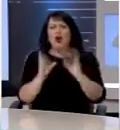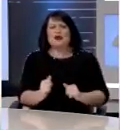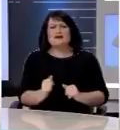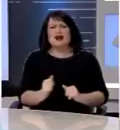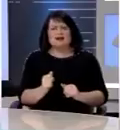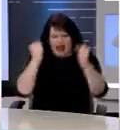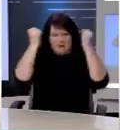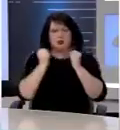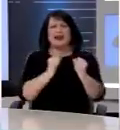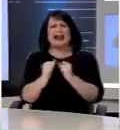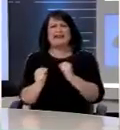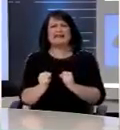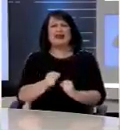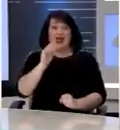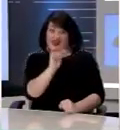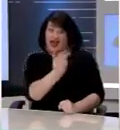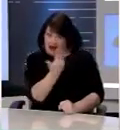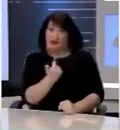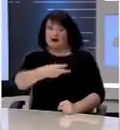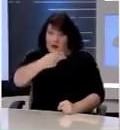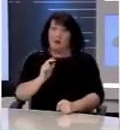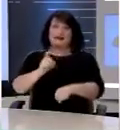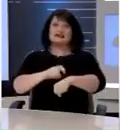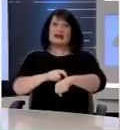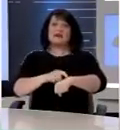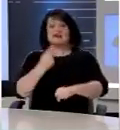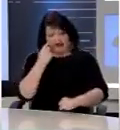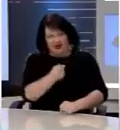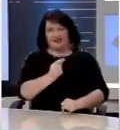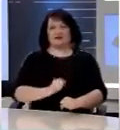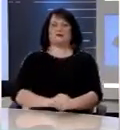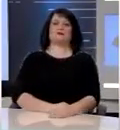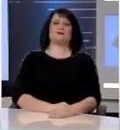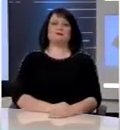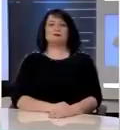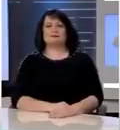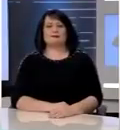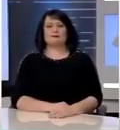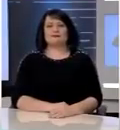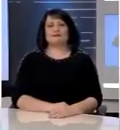οδηγηθήκαμε στην κρίση. Για αυτά θα κληθείτε να απαντήσετε κάποια στιγμή, κύριε Μητσοτάκη.